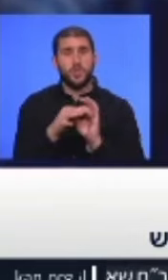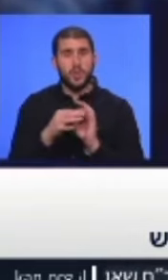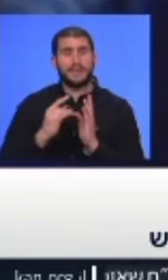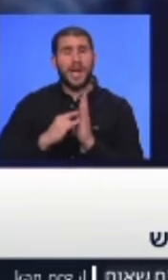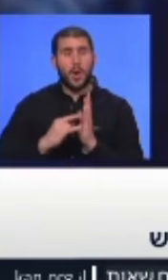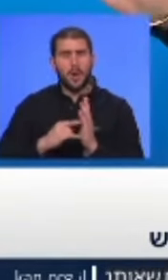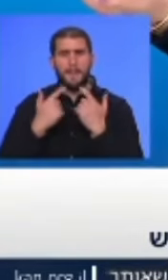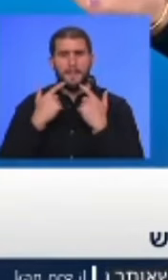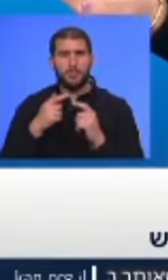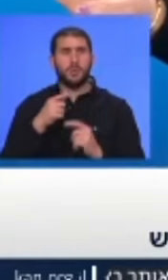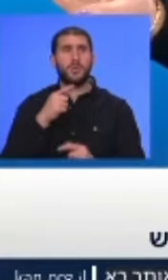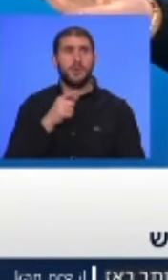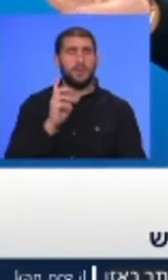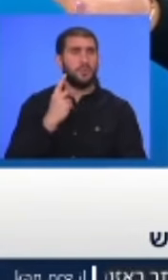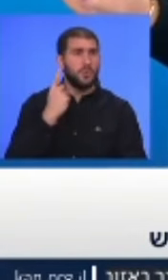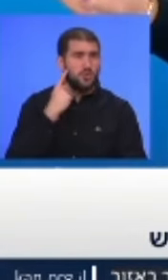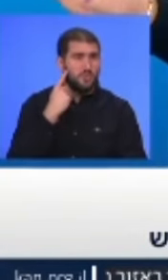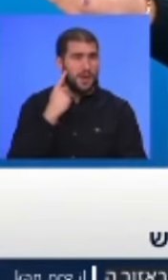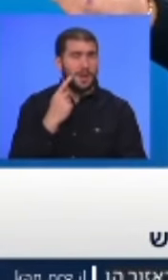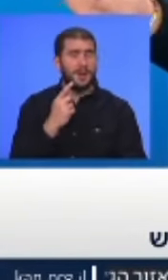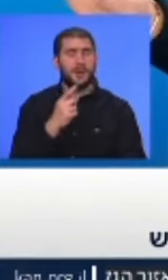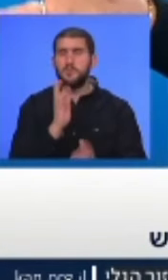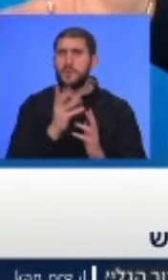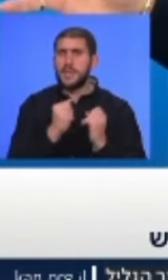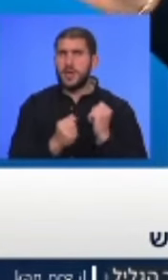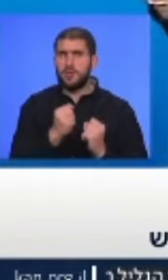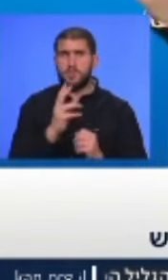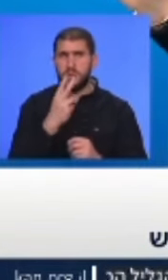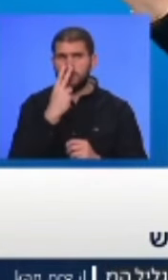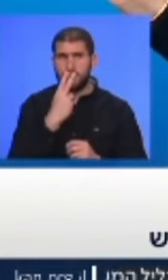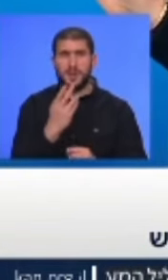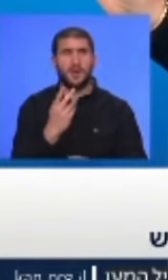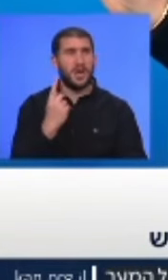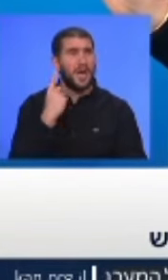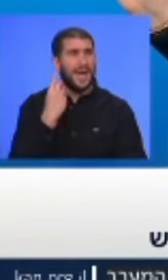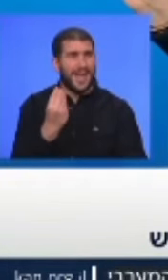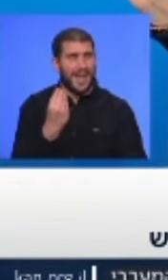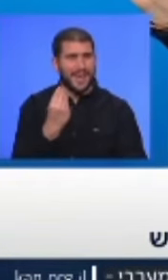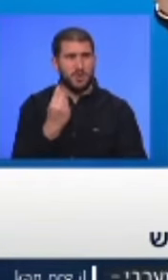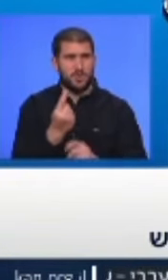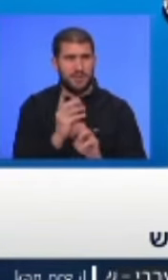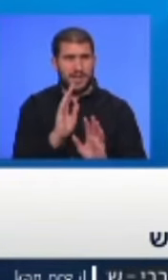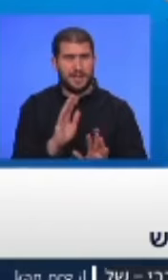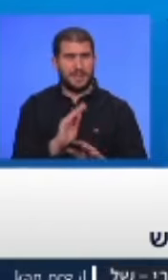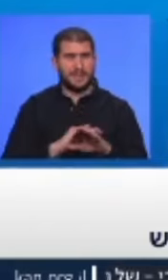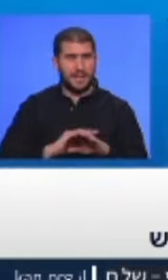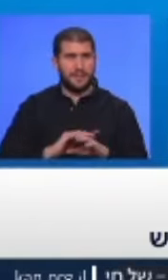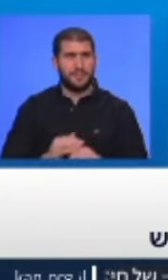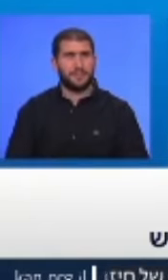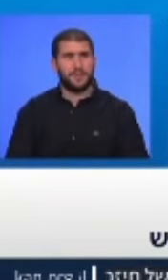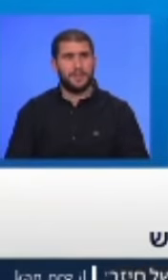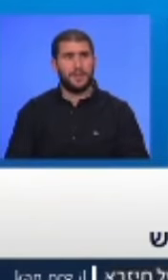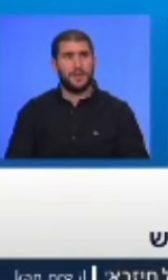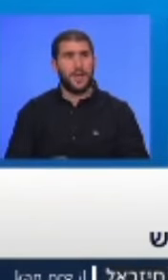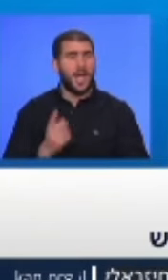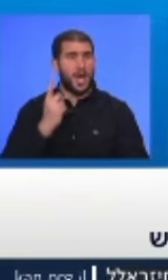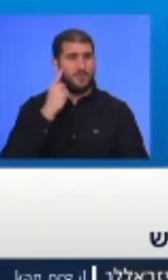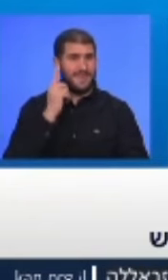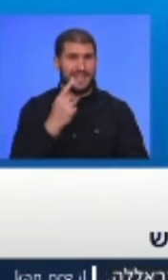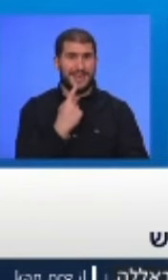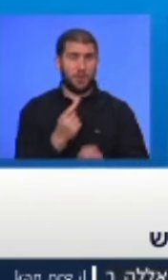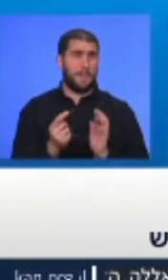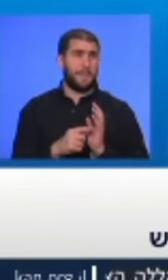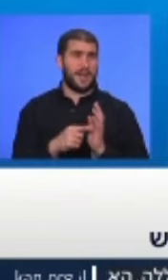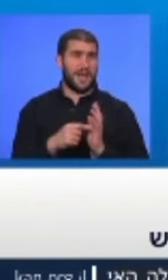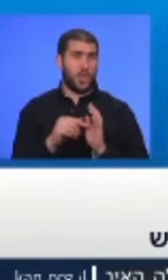לפרשנות. הוא באמת כזה בוא נשמע שיהיה רצף. מאוד קשה בוא נשמע לפרשנות. חשבתי, רגע, רק שנייה, סליחה. גם אולי חשבתי שהם יגידו שבגלל שהם